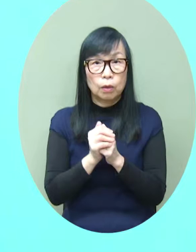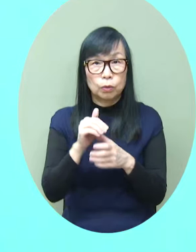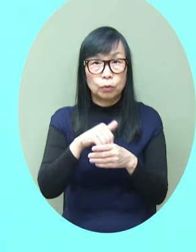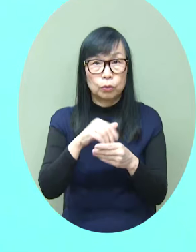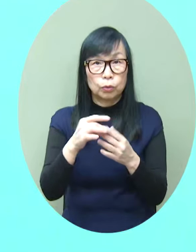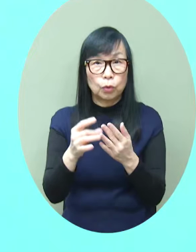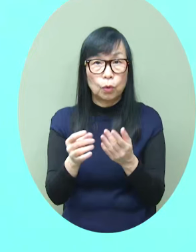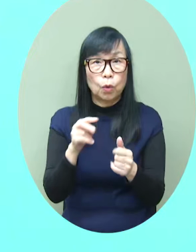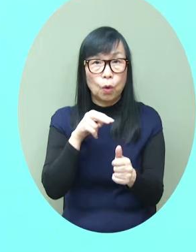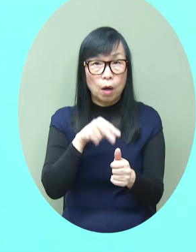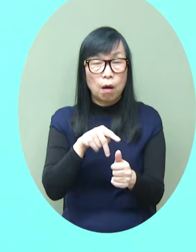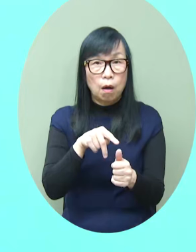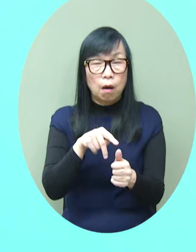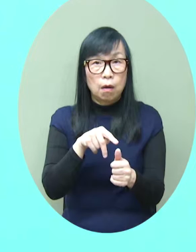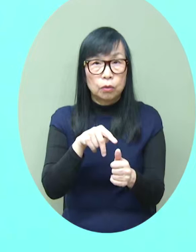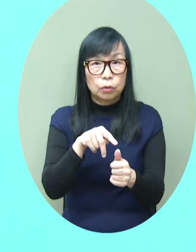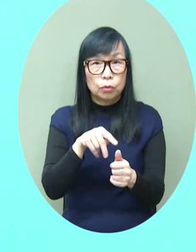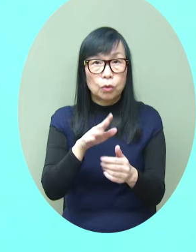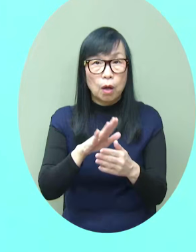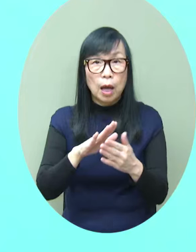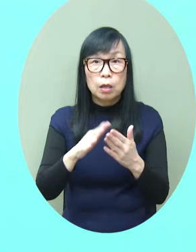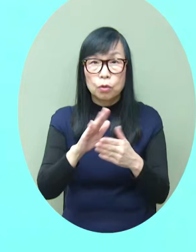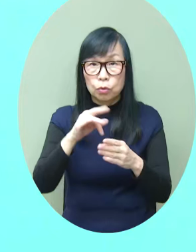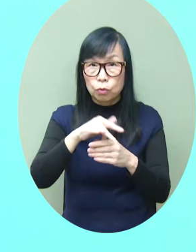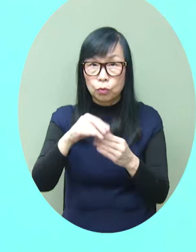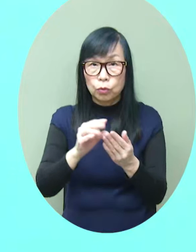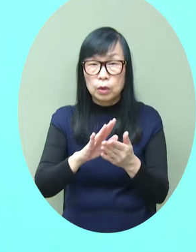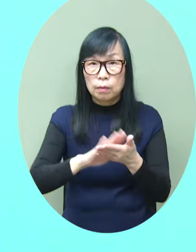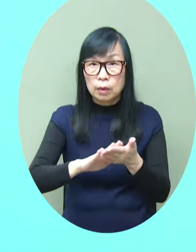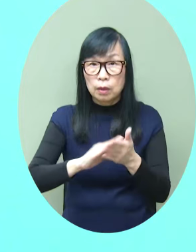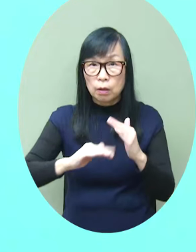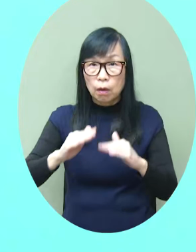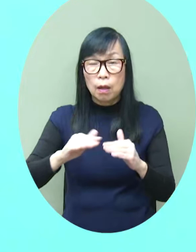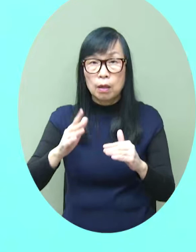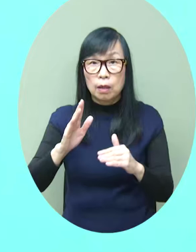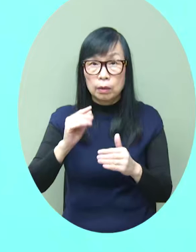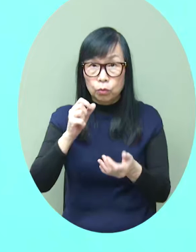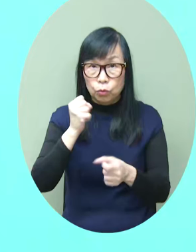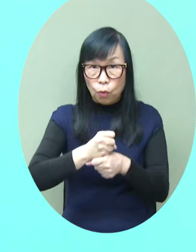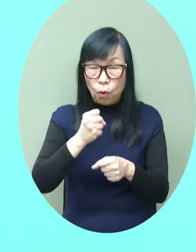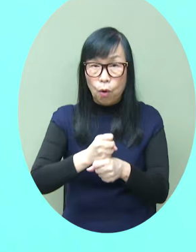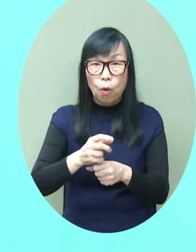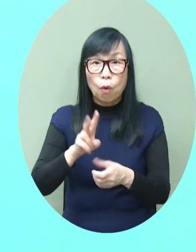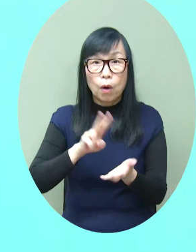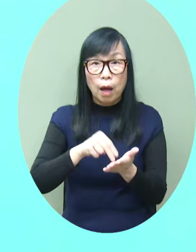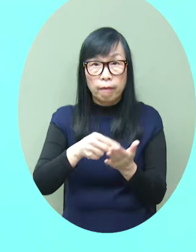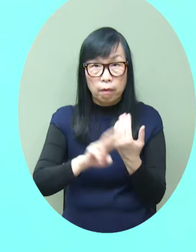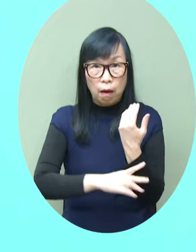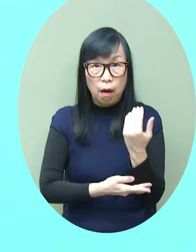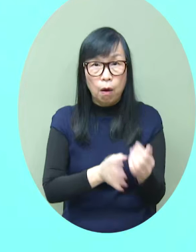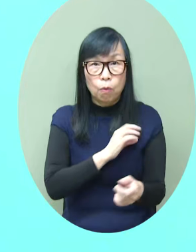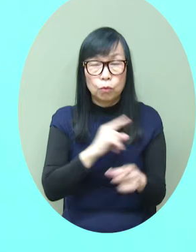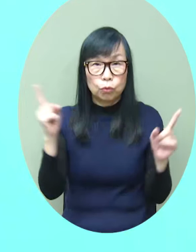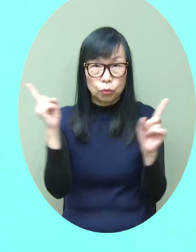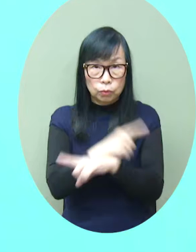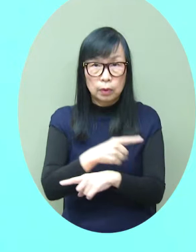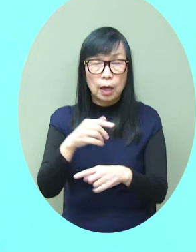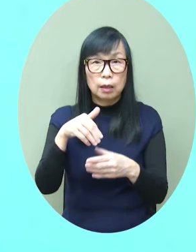會在選舉事務處的配合之下要辦好接下來這一場立法會的換屆選